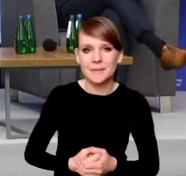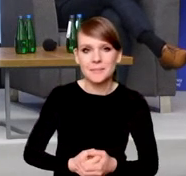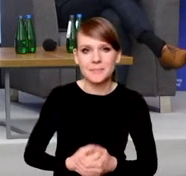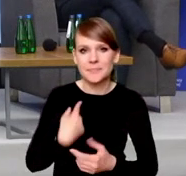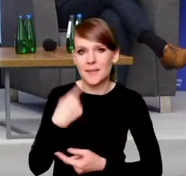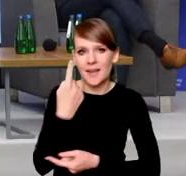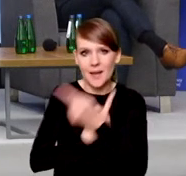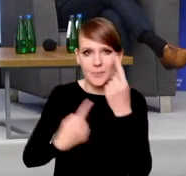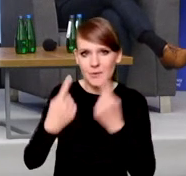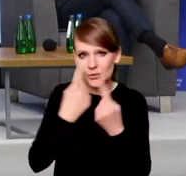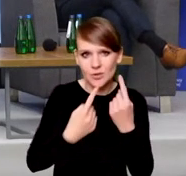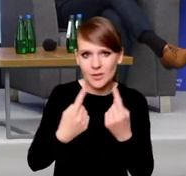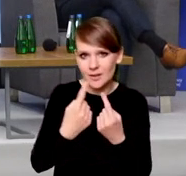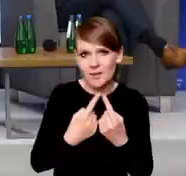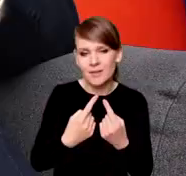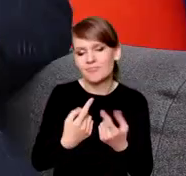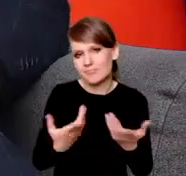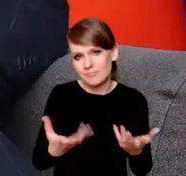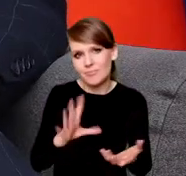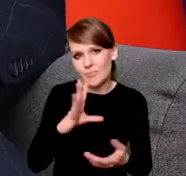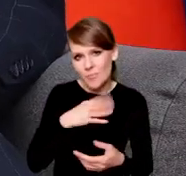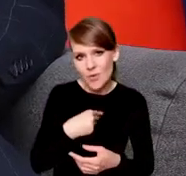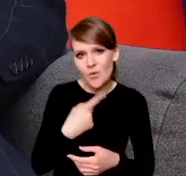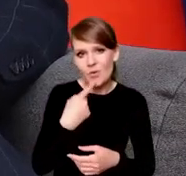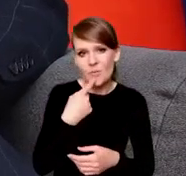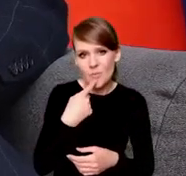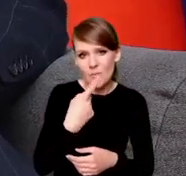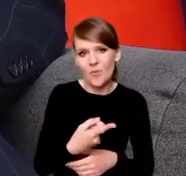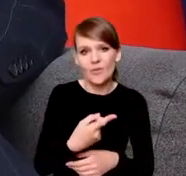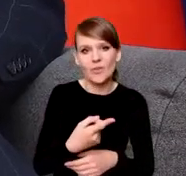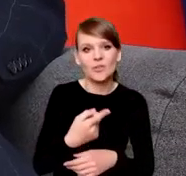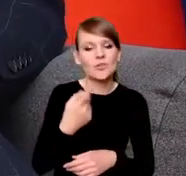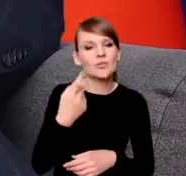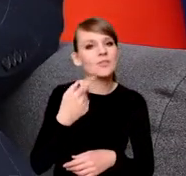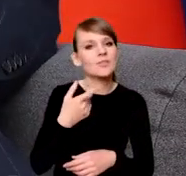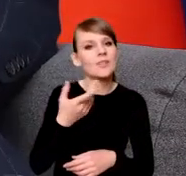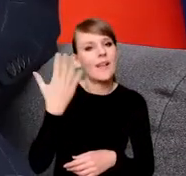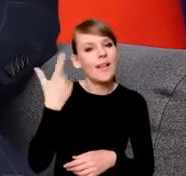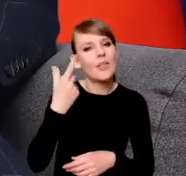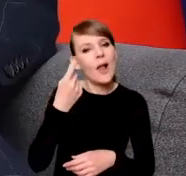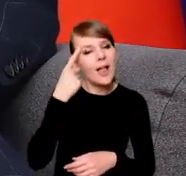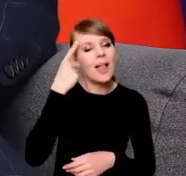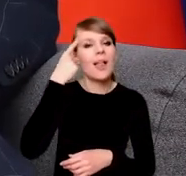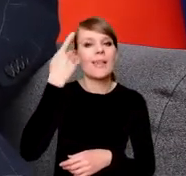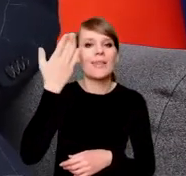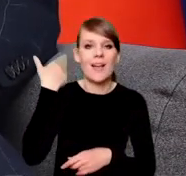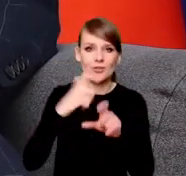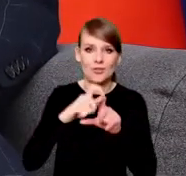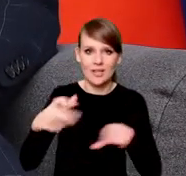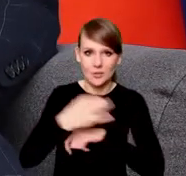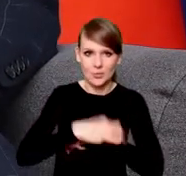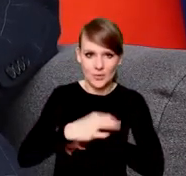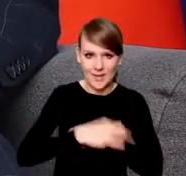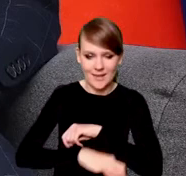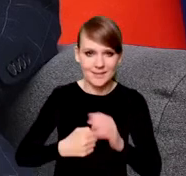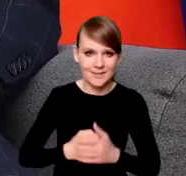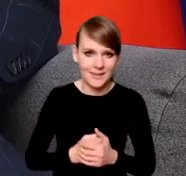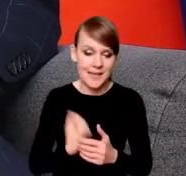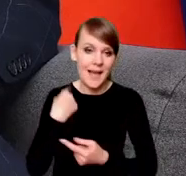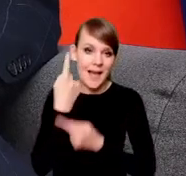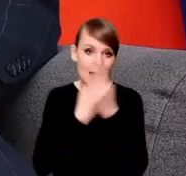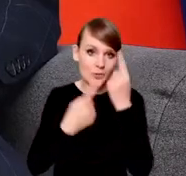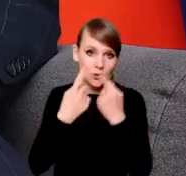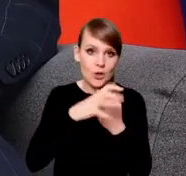będzie wielkim naruszeniem, jeżeli będę wspomnieniami wracał też do czasów studenckich, bo myślę, że to środowisko